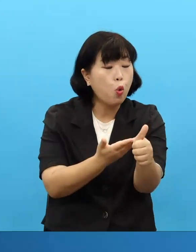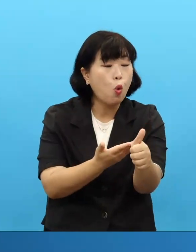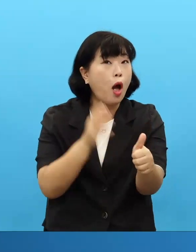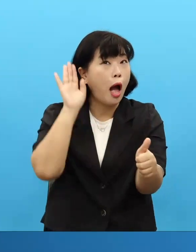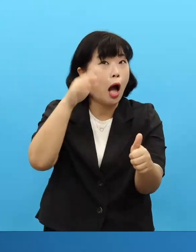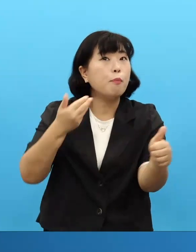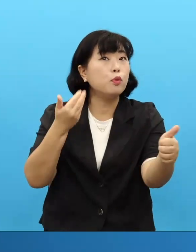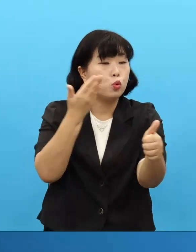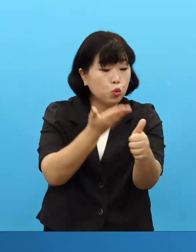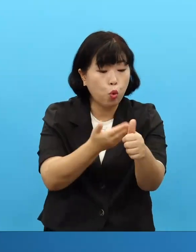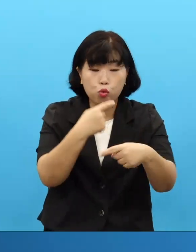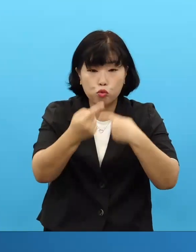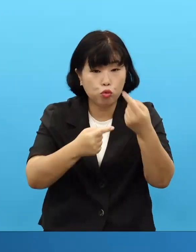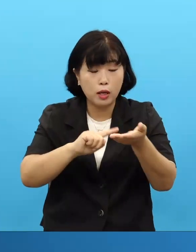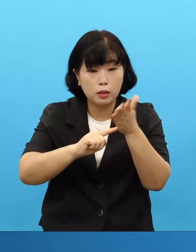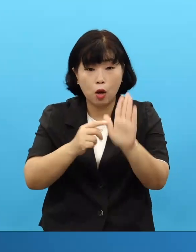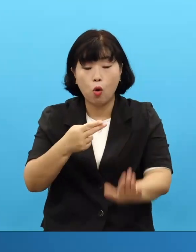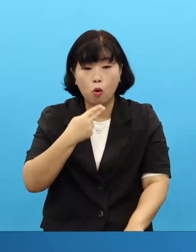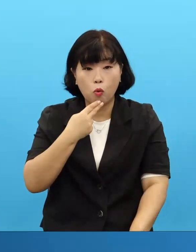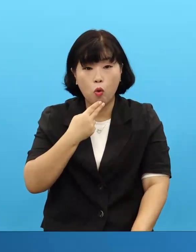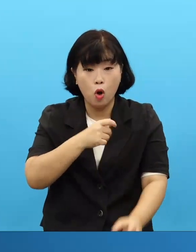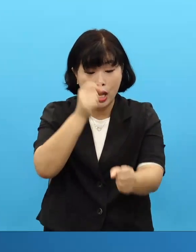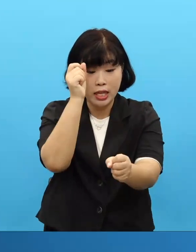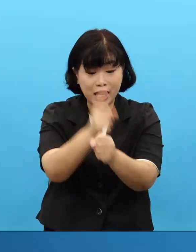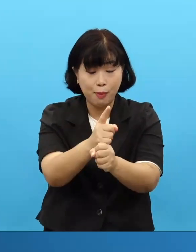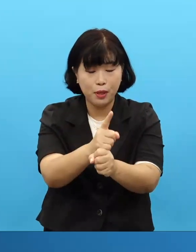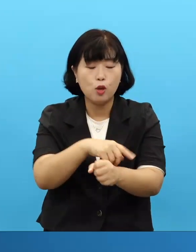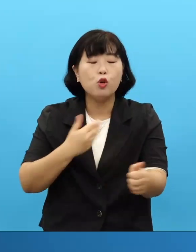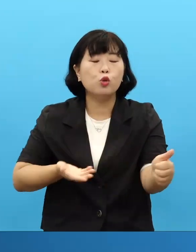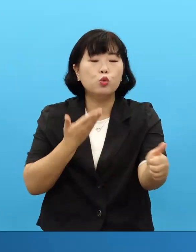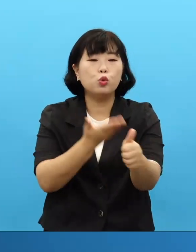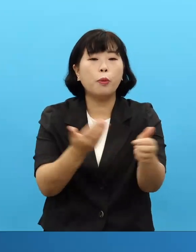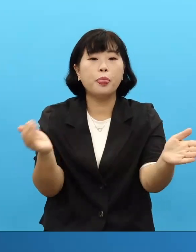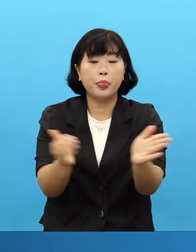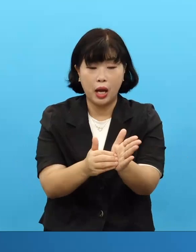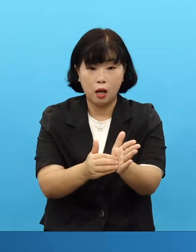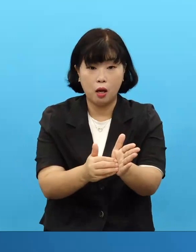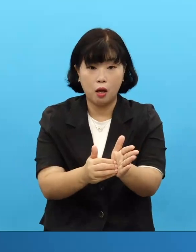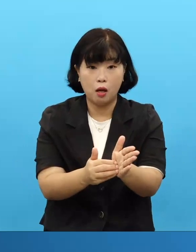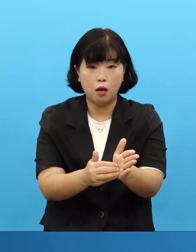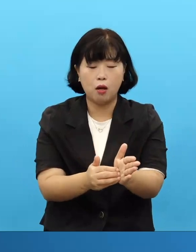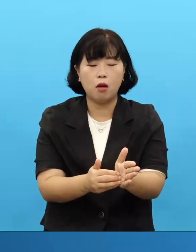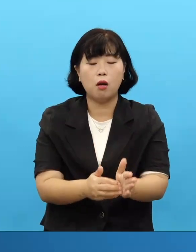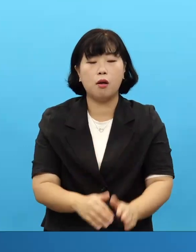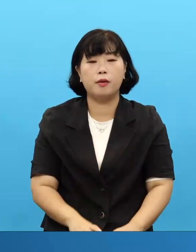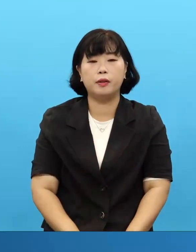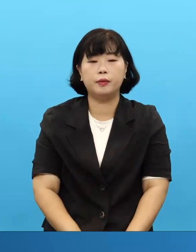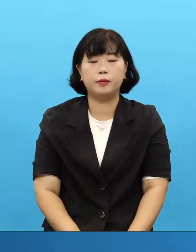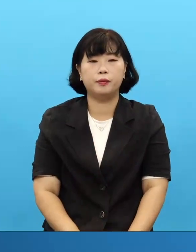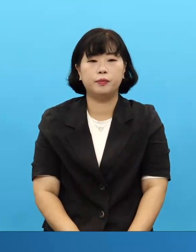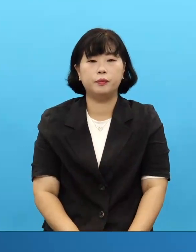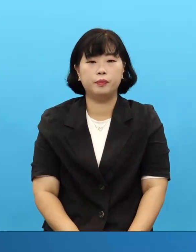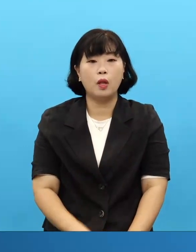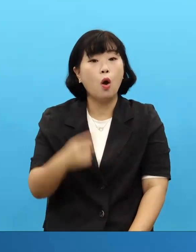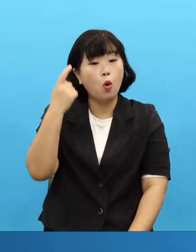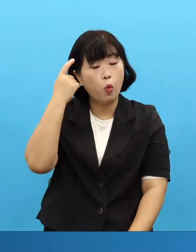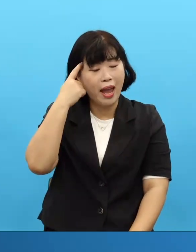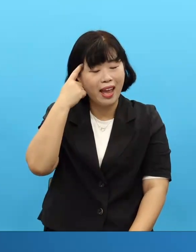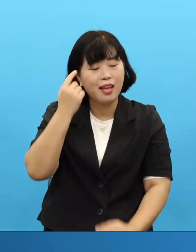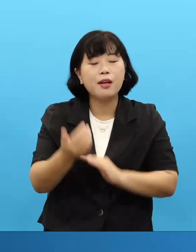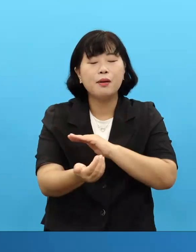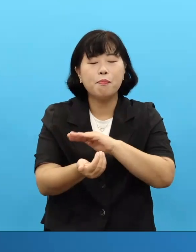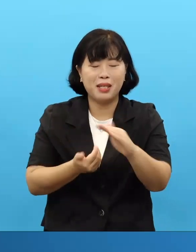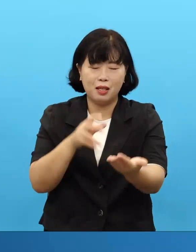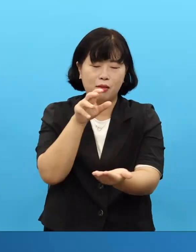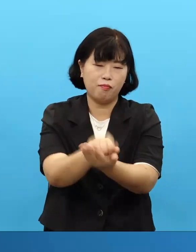땅은 하나님이 우리에게 이미 주셨다고 했어요. Believers who had 그렇습니다. no faith, they lamented their fate in the wilderness, but those who had faith, they knew that God had